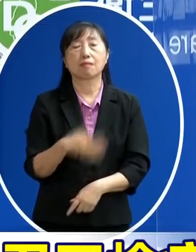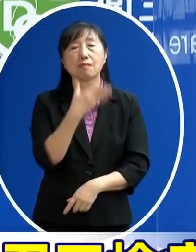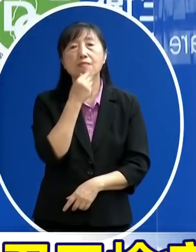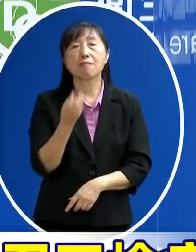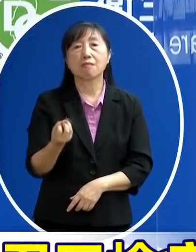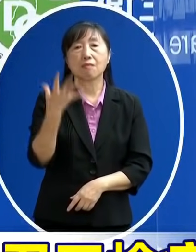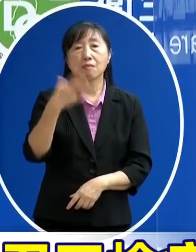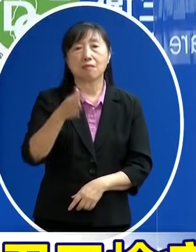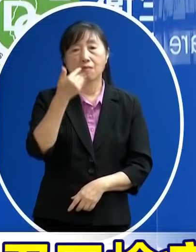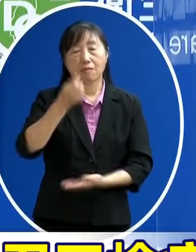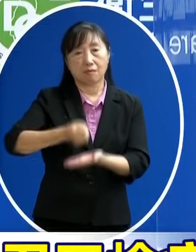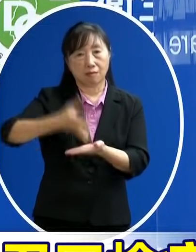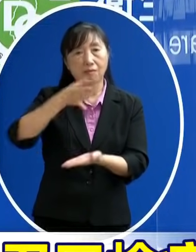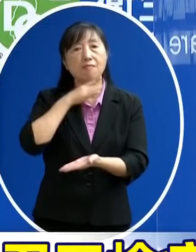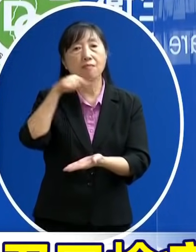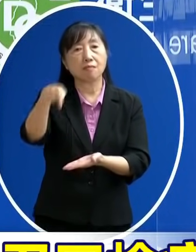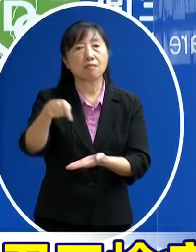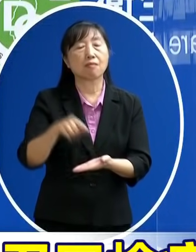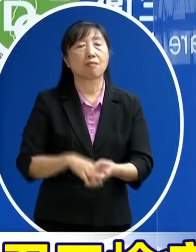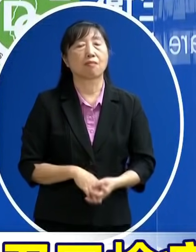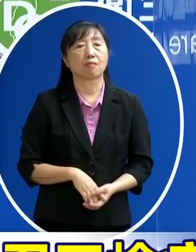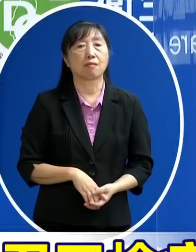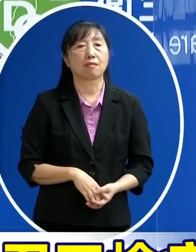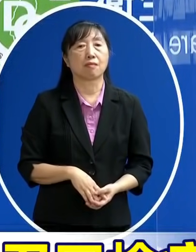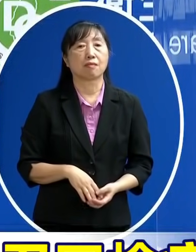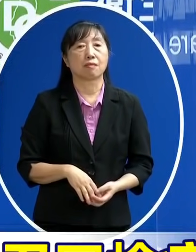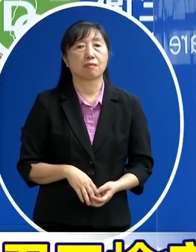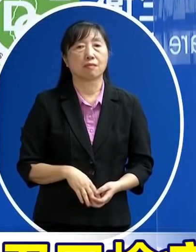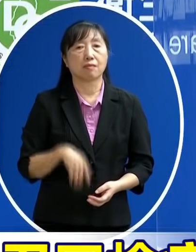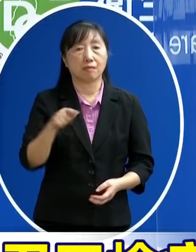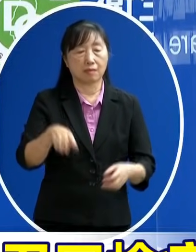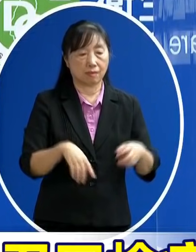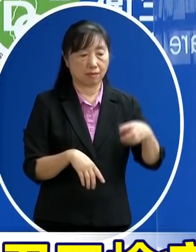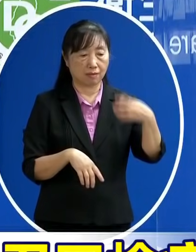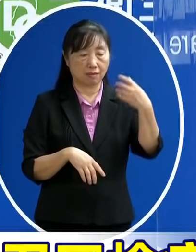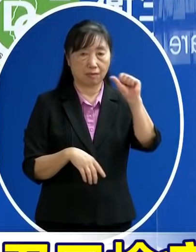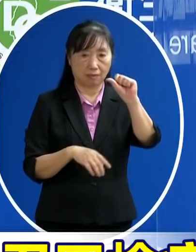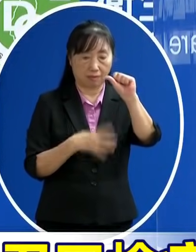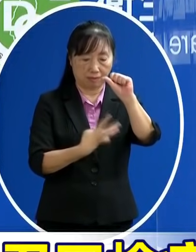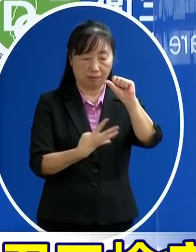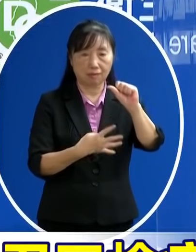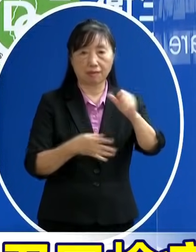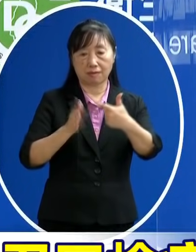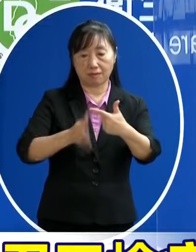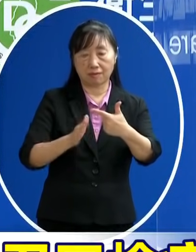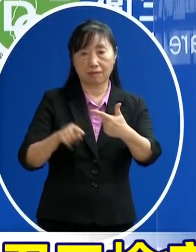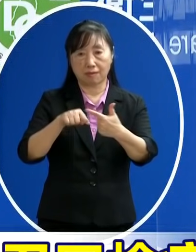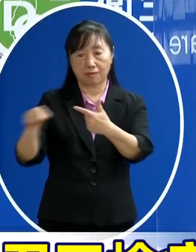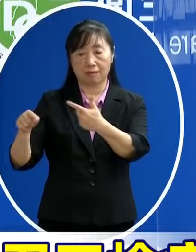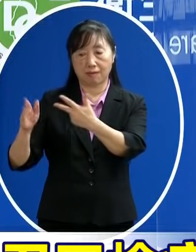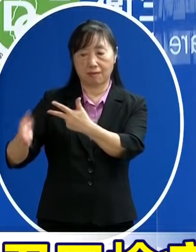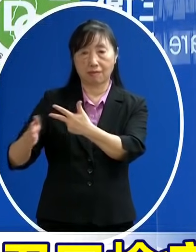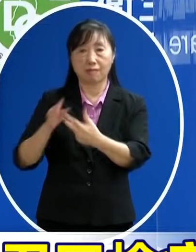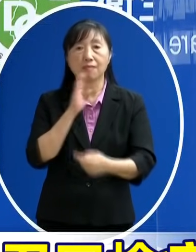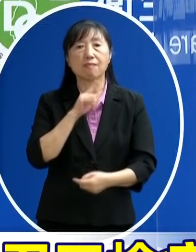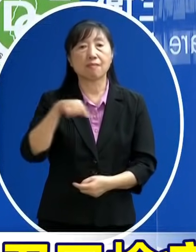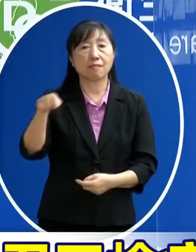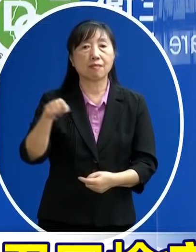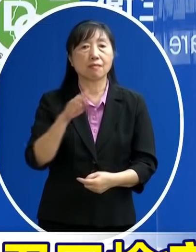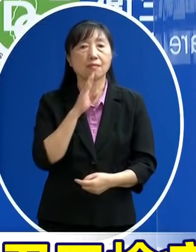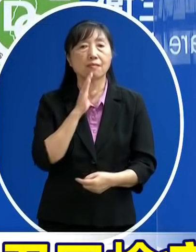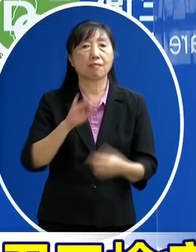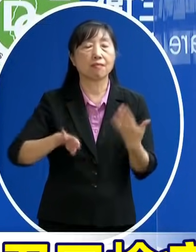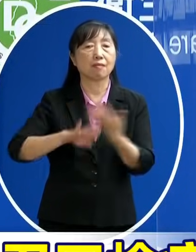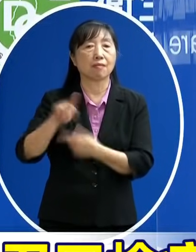7贤坝仁爱路3段160号，那5月4号6:30到7点半哈在县老满南